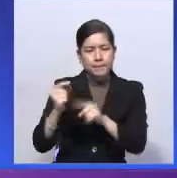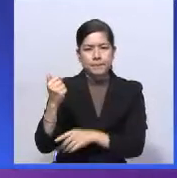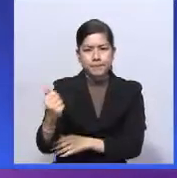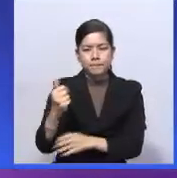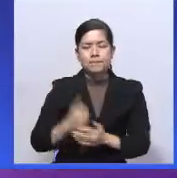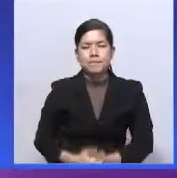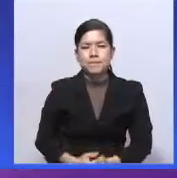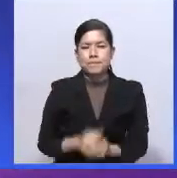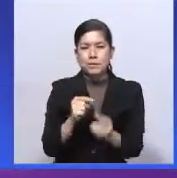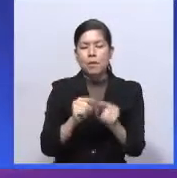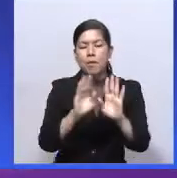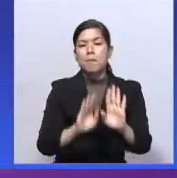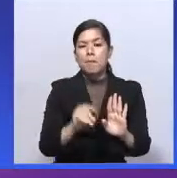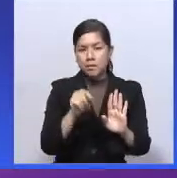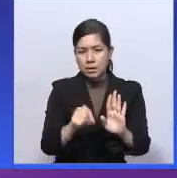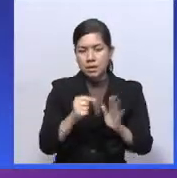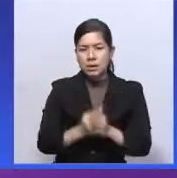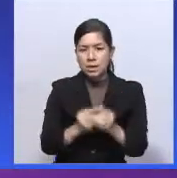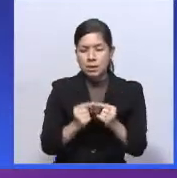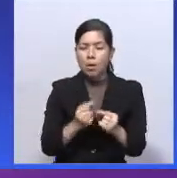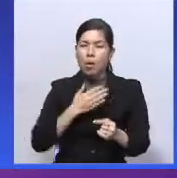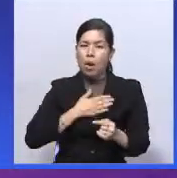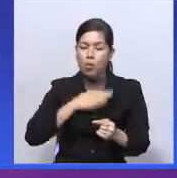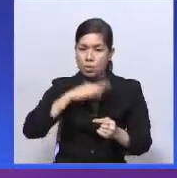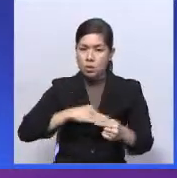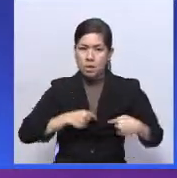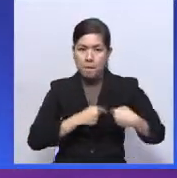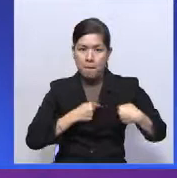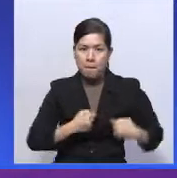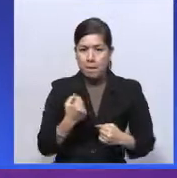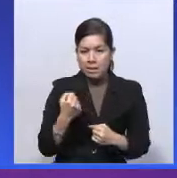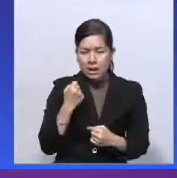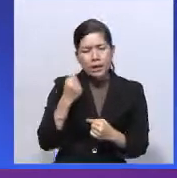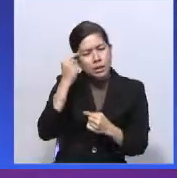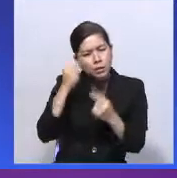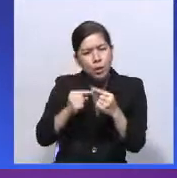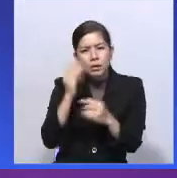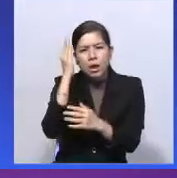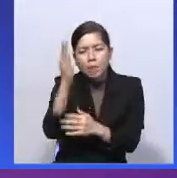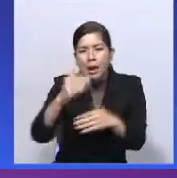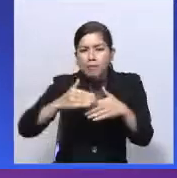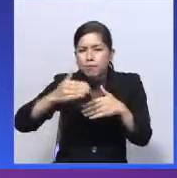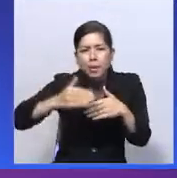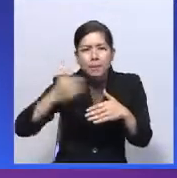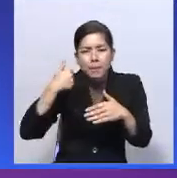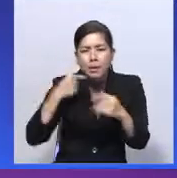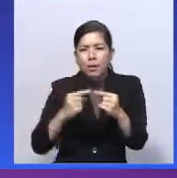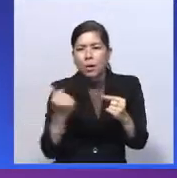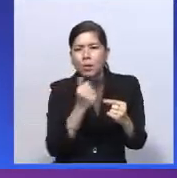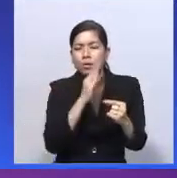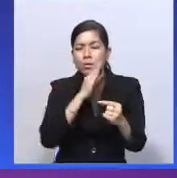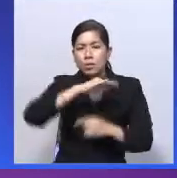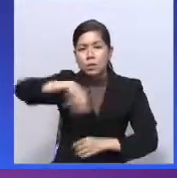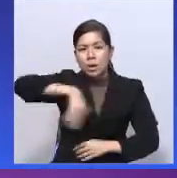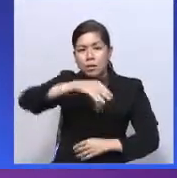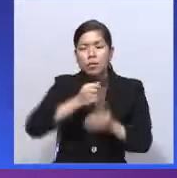ลักษณะเช่นนี้ทำให้เกิดความมั่นใจว่าภายในเวลาไม่ช้านักถ้าท่านมาช่วยพวกเรา